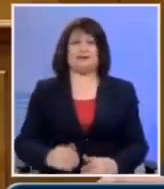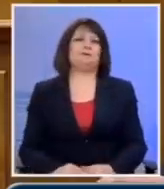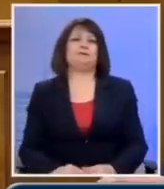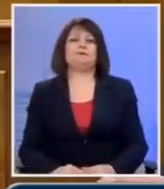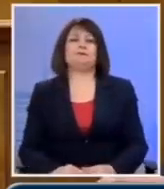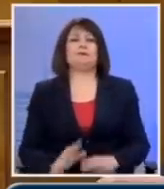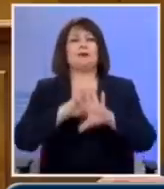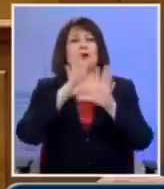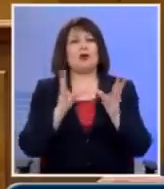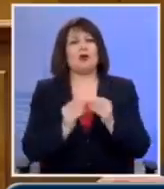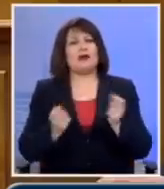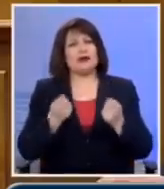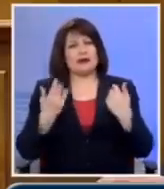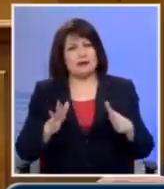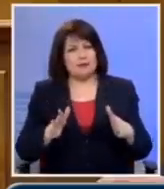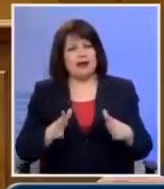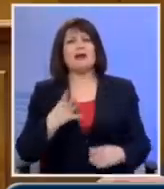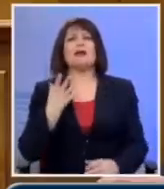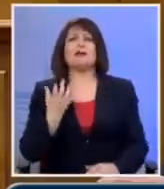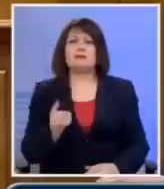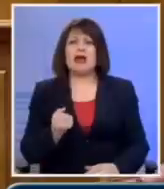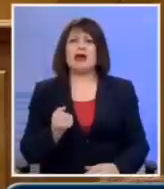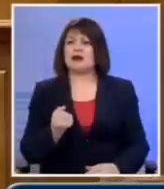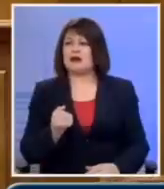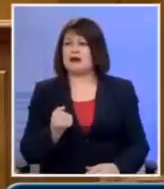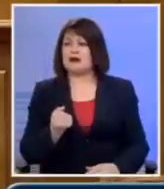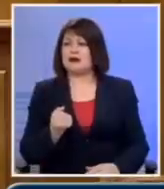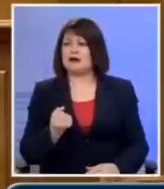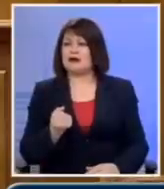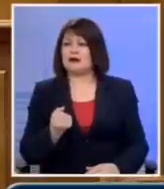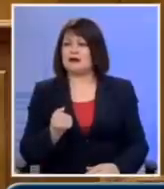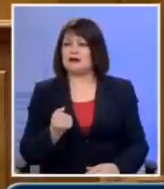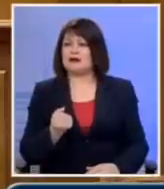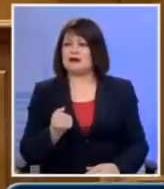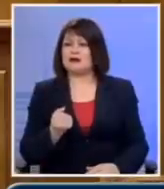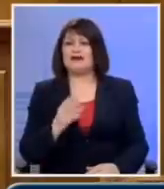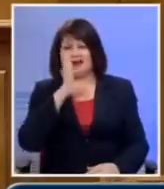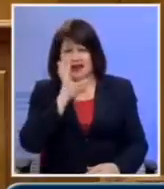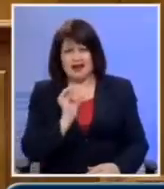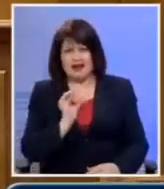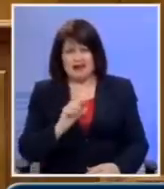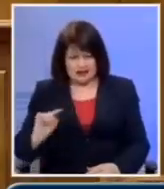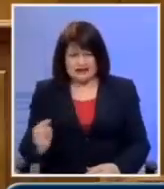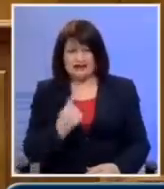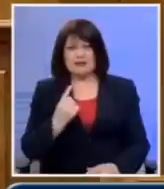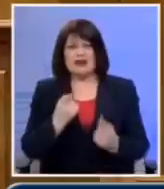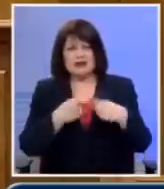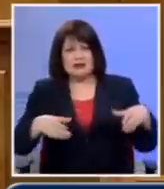αυτά. Υπάρχει και μια νομοθετημένη. Αλήθεια, τόσο πολύ σας πείραξε αυτή η